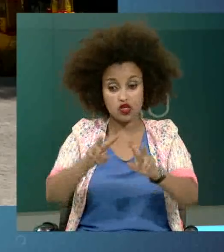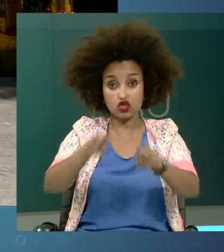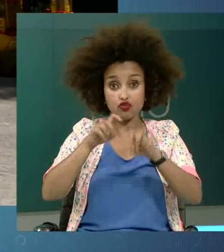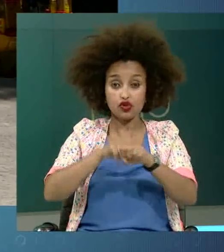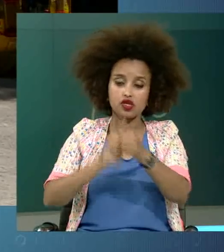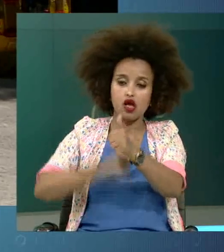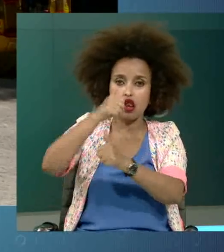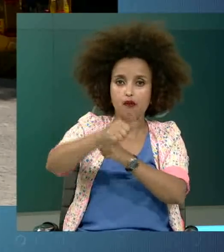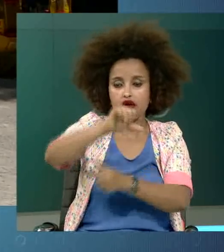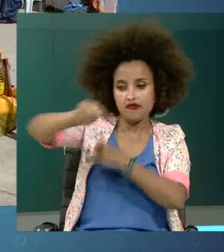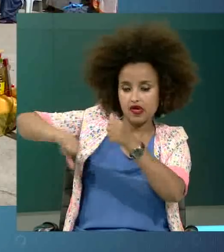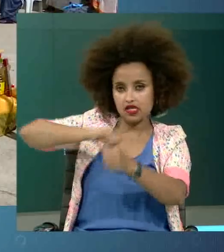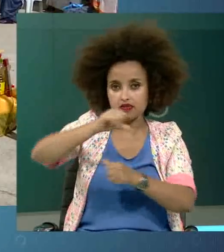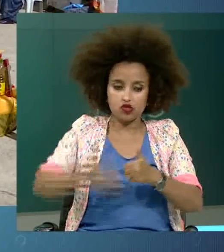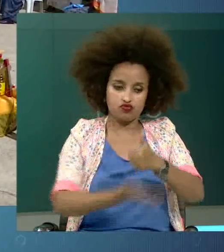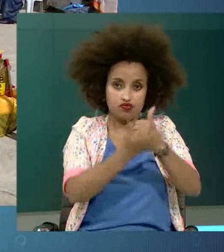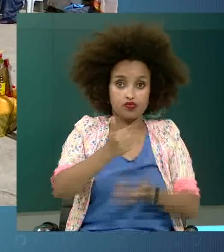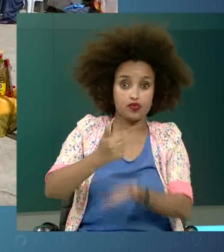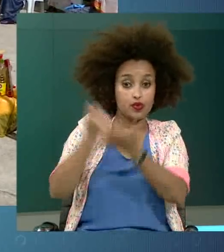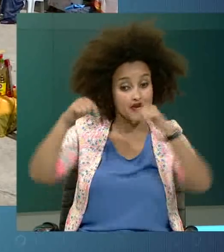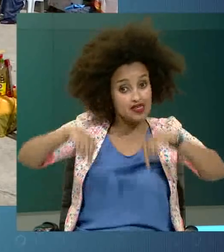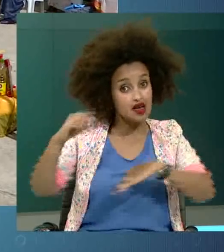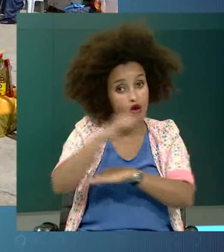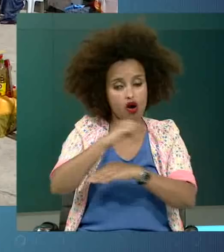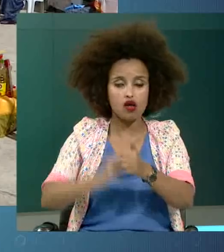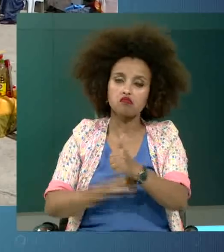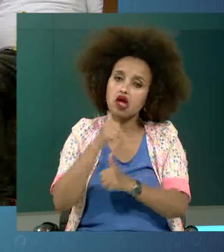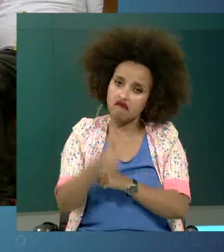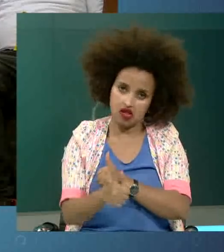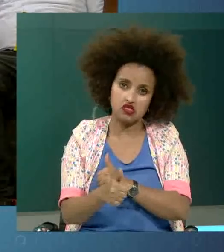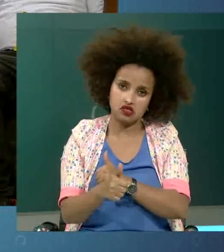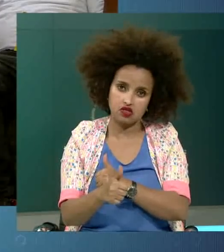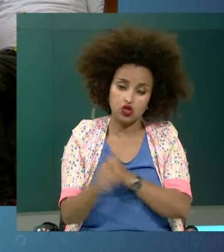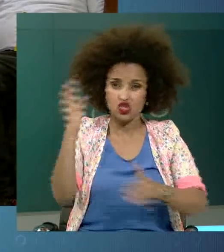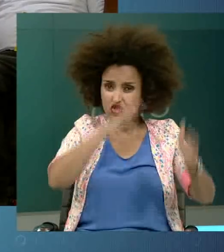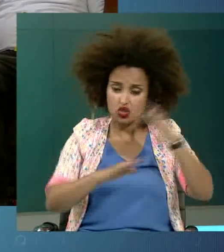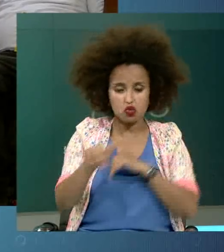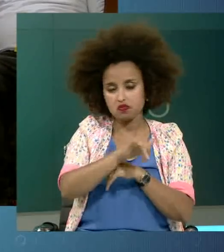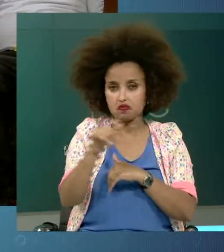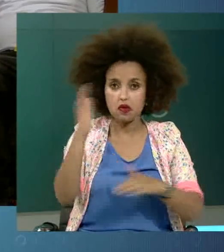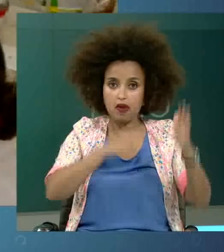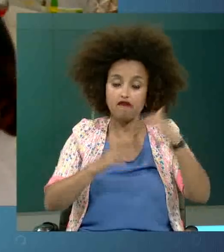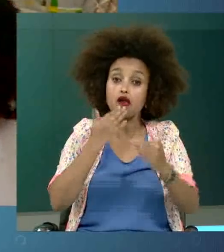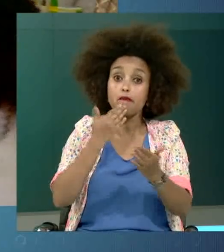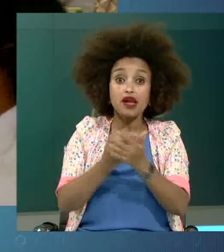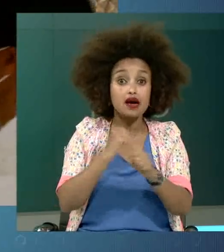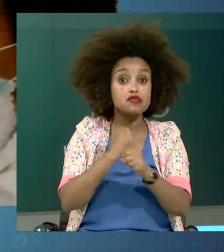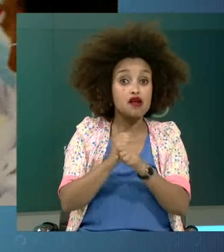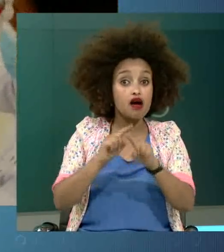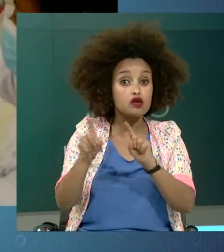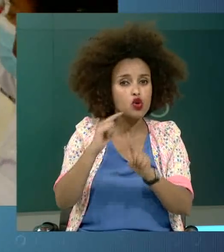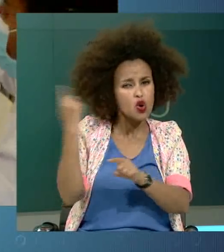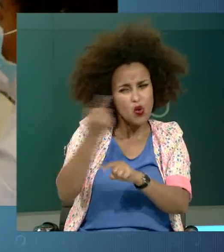ለማለፍ እጅ ለእጅ ተያዙ። የዛሬዋ ቀንም ታልፋለች፣ ችግሩም እንደዚያው። መልካም ስራ ግን ሁሌም